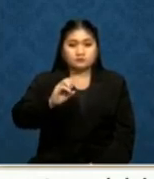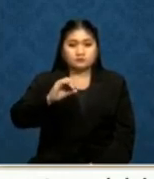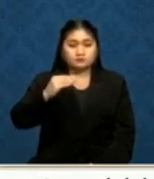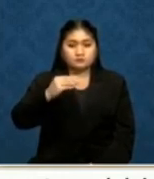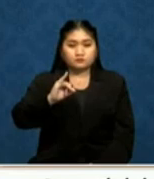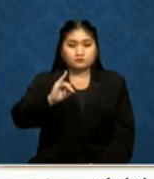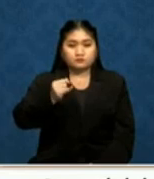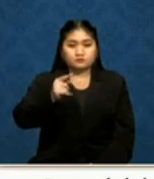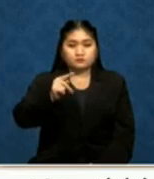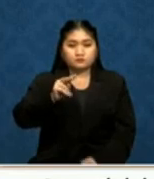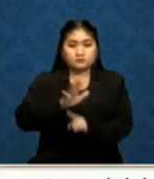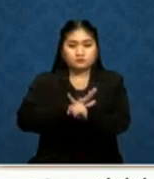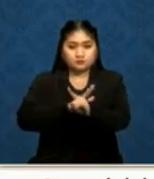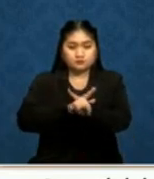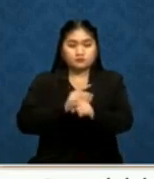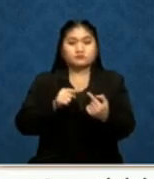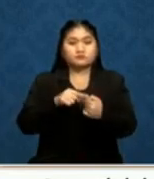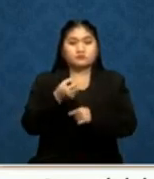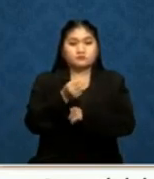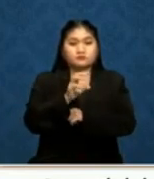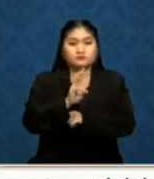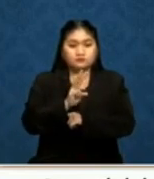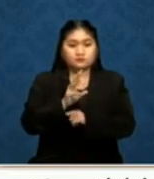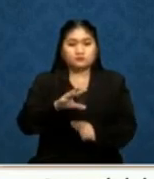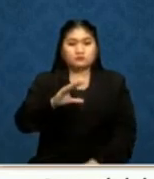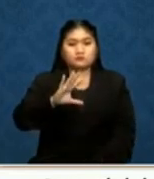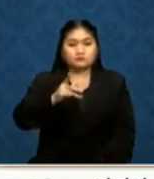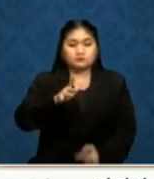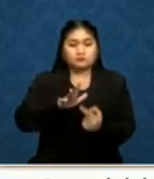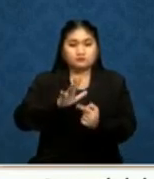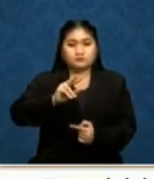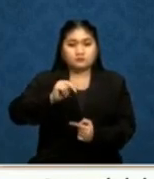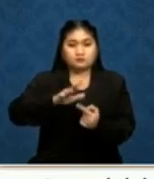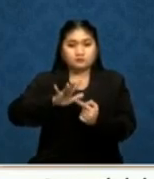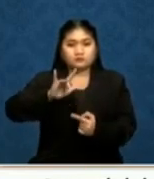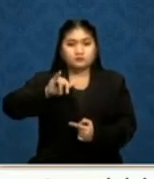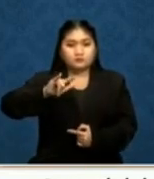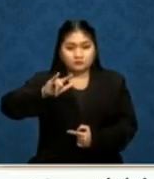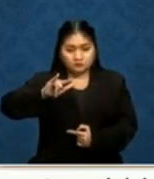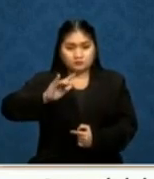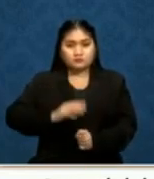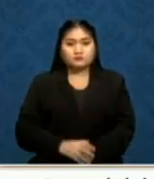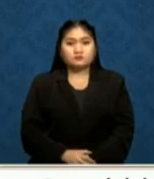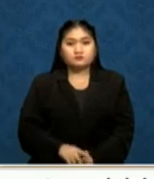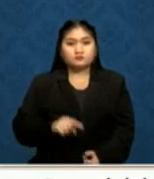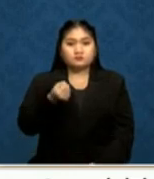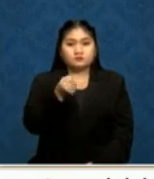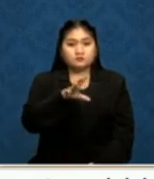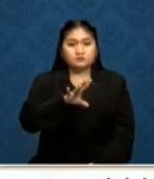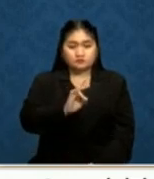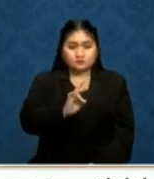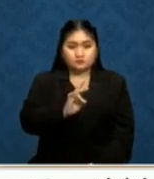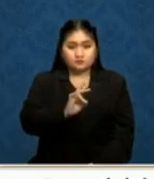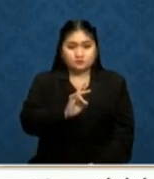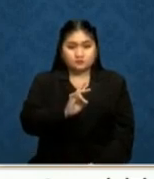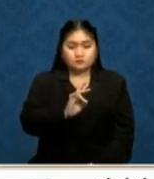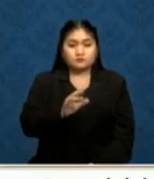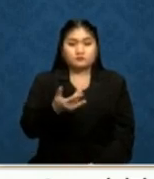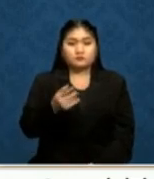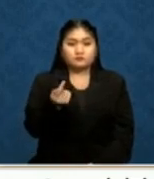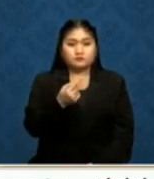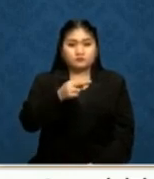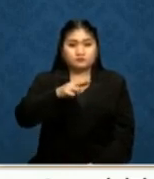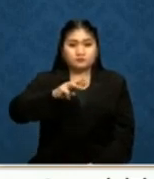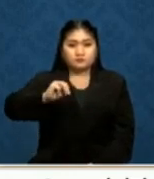น์เป่าอิน16นายชำนาญพัฒน์หานแก้ว17พลตำรวจตรีธรรม